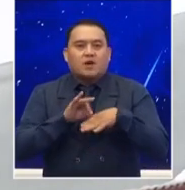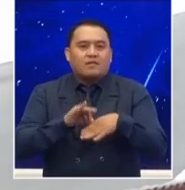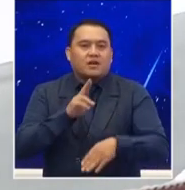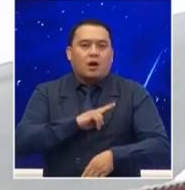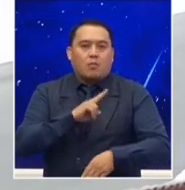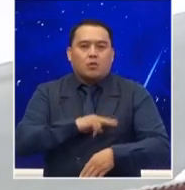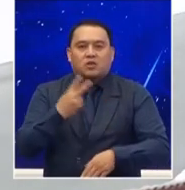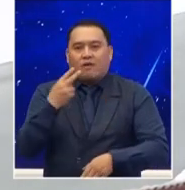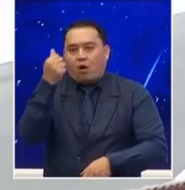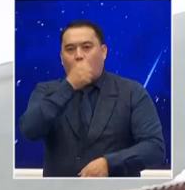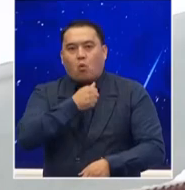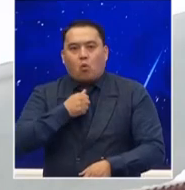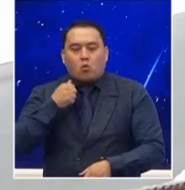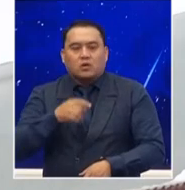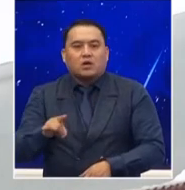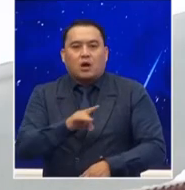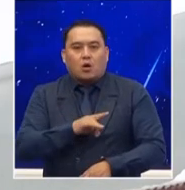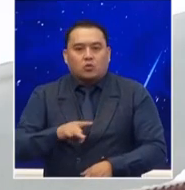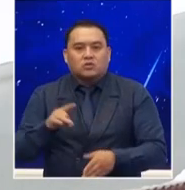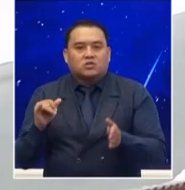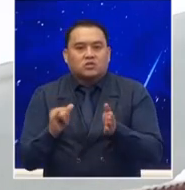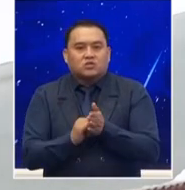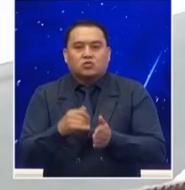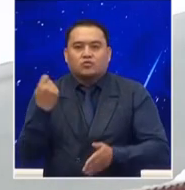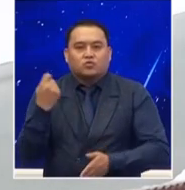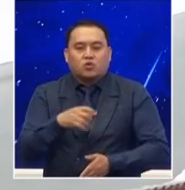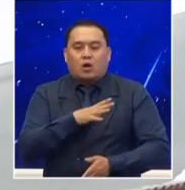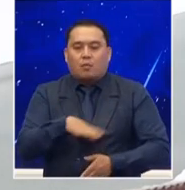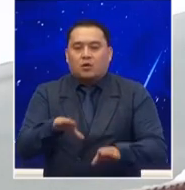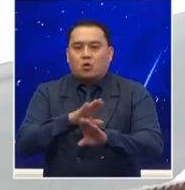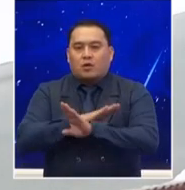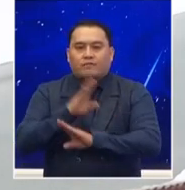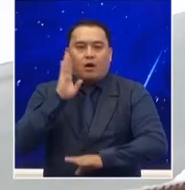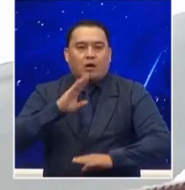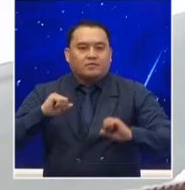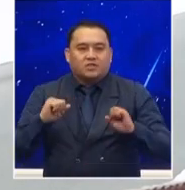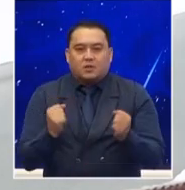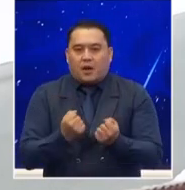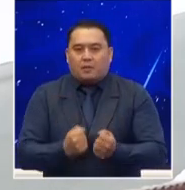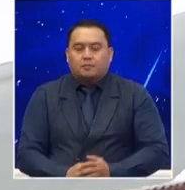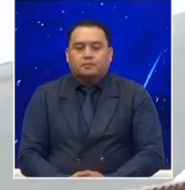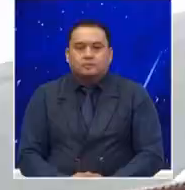за последние 2 года в Аксусском районе не зарегистрировано ни одного случая гибели на воде в зимний период.